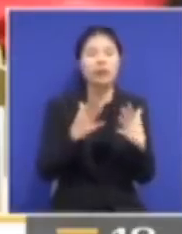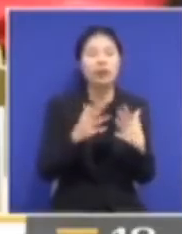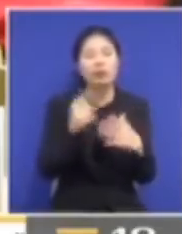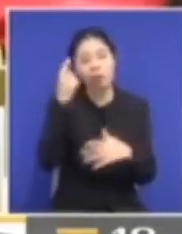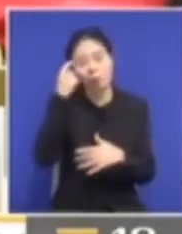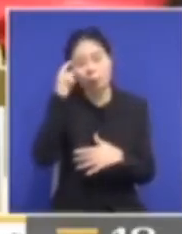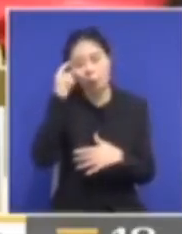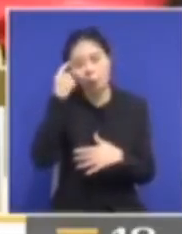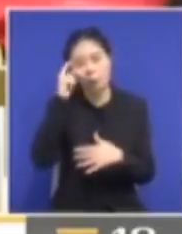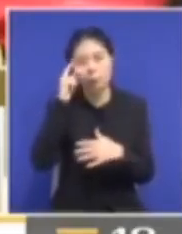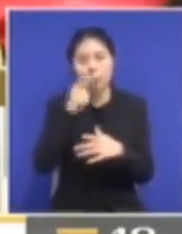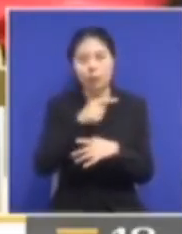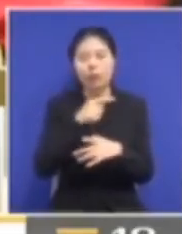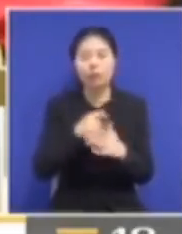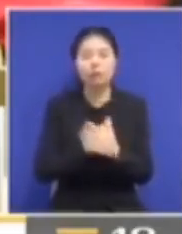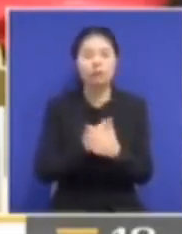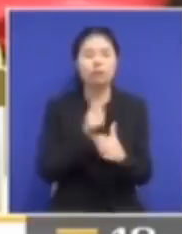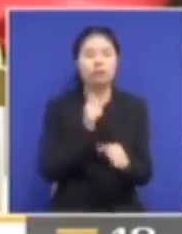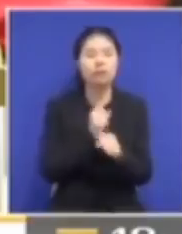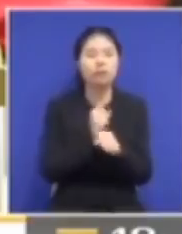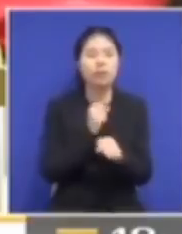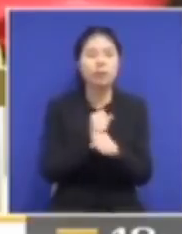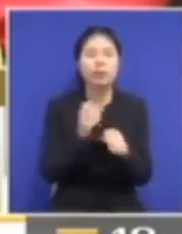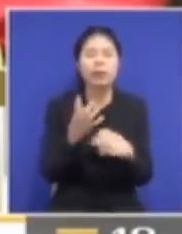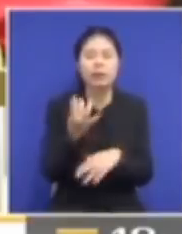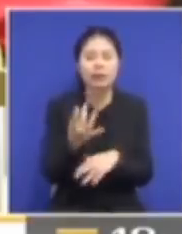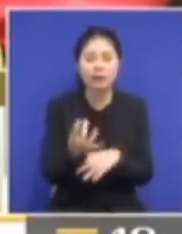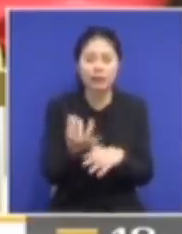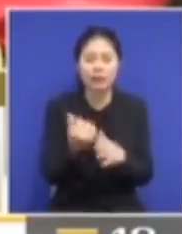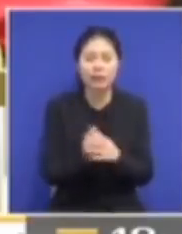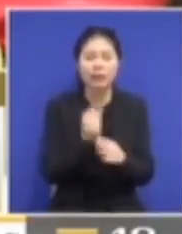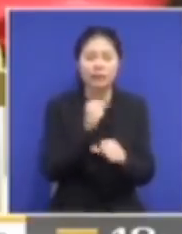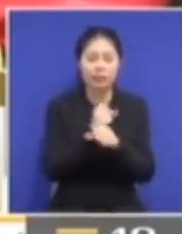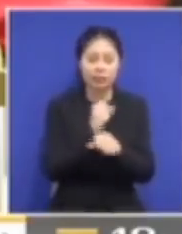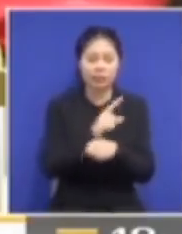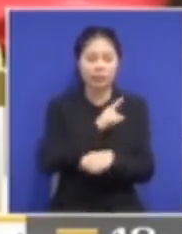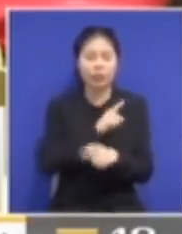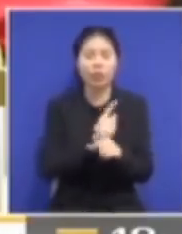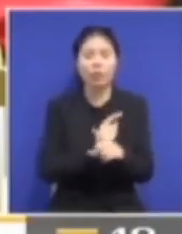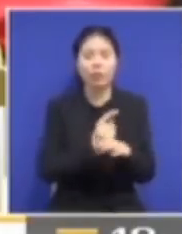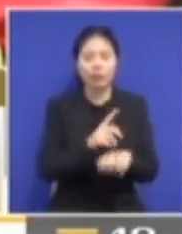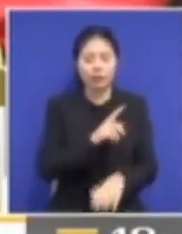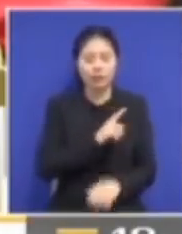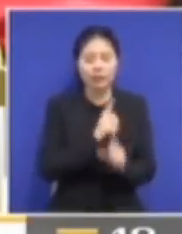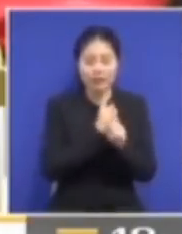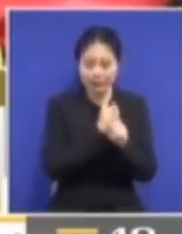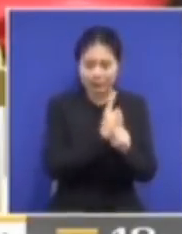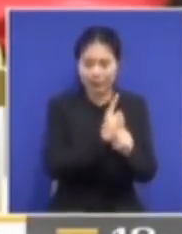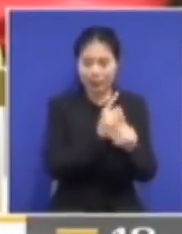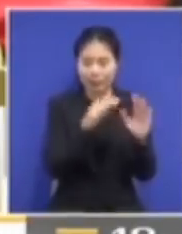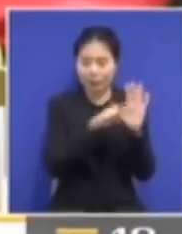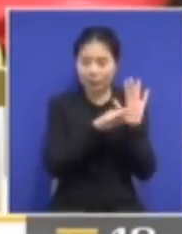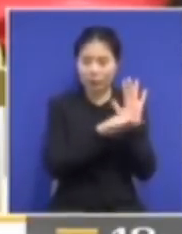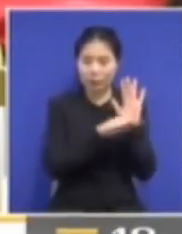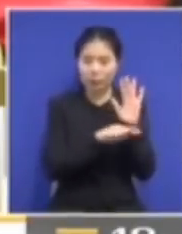ติการอย่างนี้นะมันเป็นการละเว้นการปฏิบัติหน้าที่ไหมท่านคงเข้าใจดีนะครับน